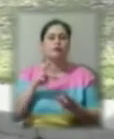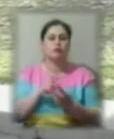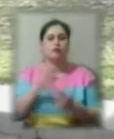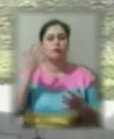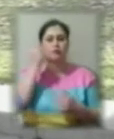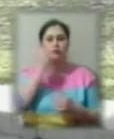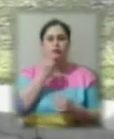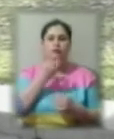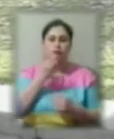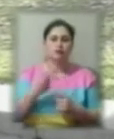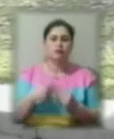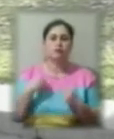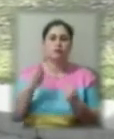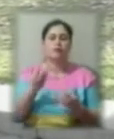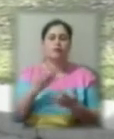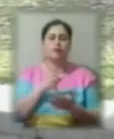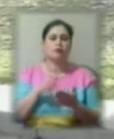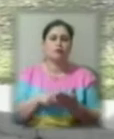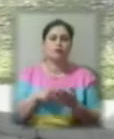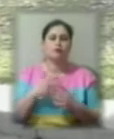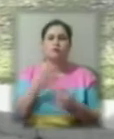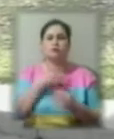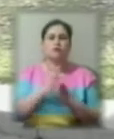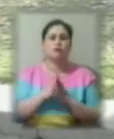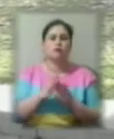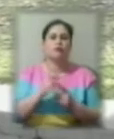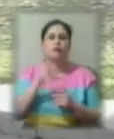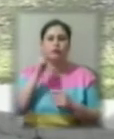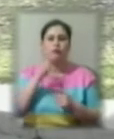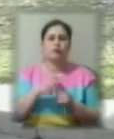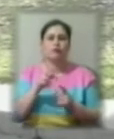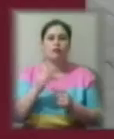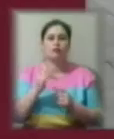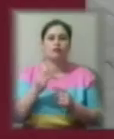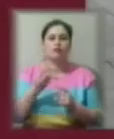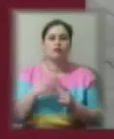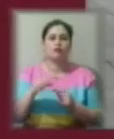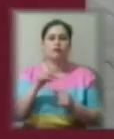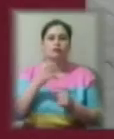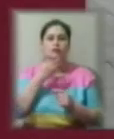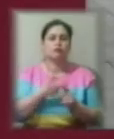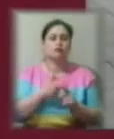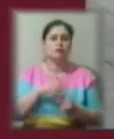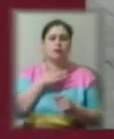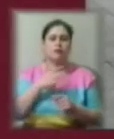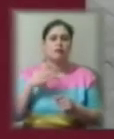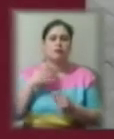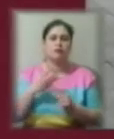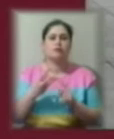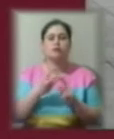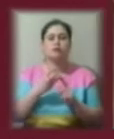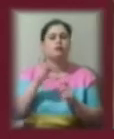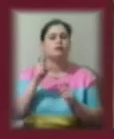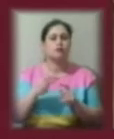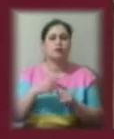просте питання. Скажіть мені, будь ласка, чи є в Україні катування? Вона сказала, що дуже багато. Третину життя син Миколи Карпюка